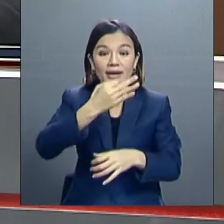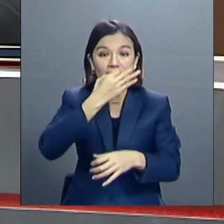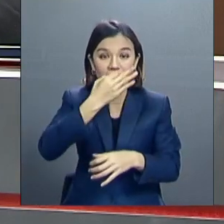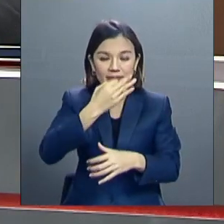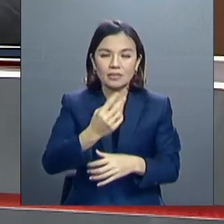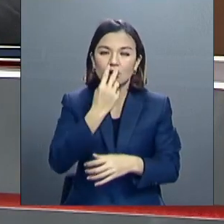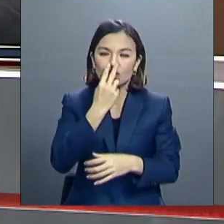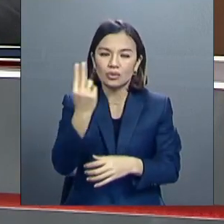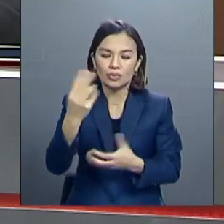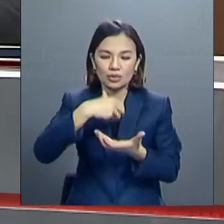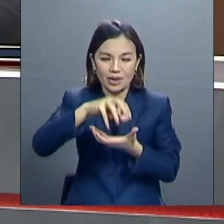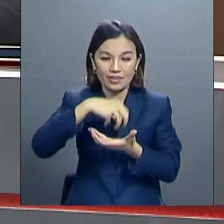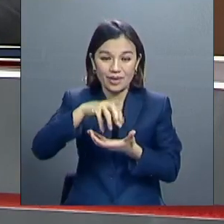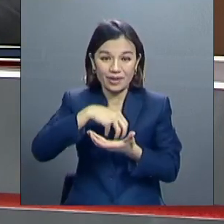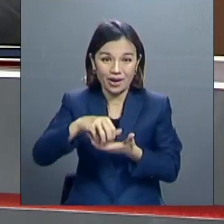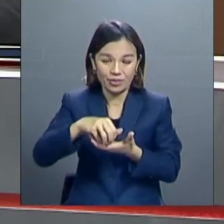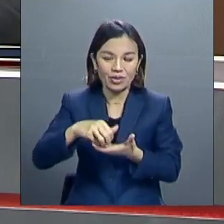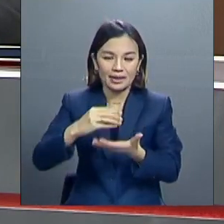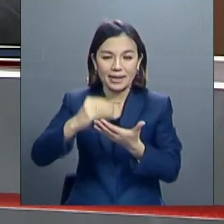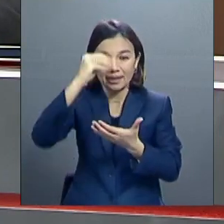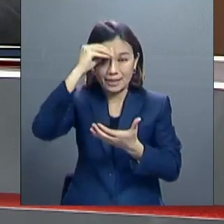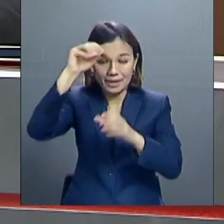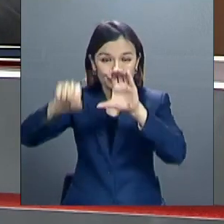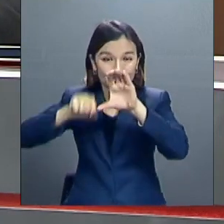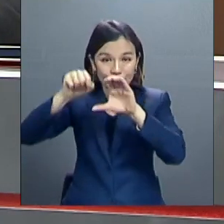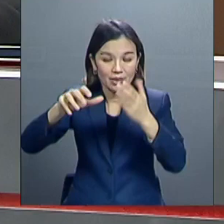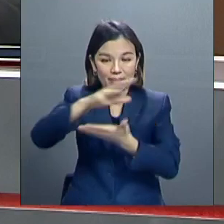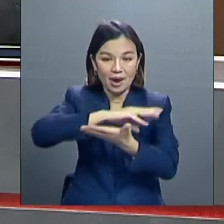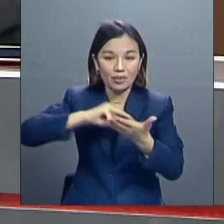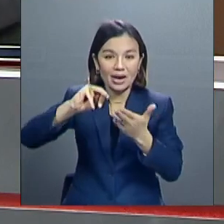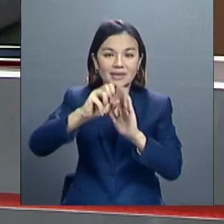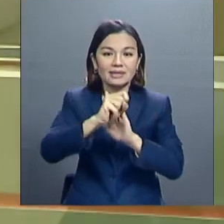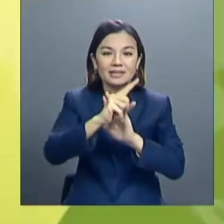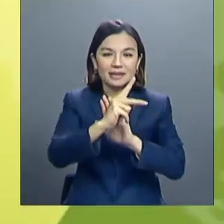ดตามจากนักข่าวพลเมืองสาขานิเทศศาสตร์มหาวิทยาลัยราชภัฏศรีสะเกษค่ะ